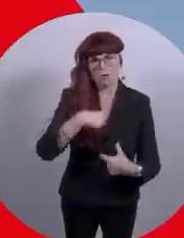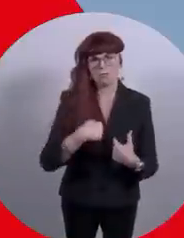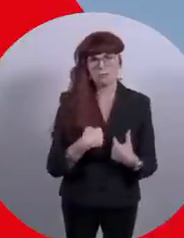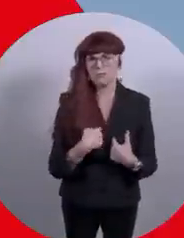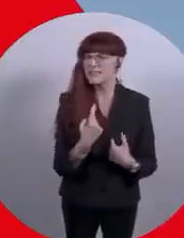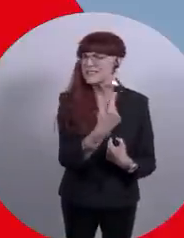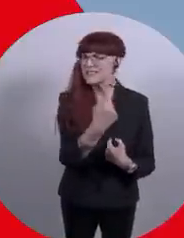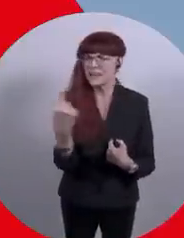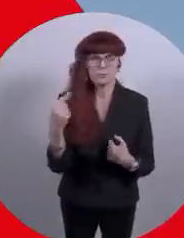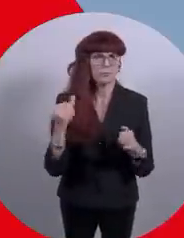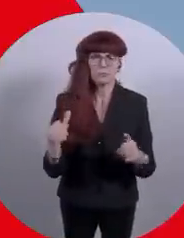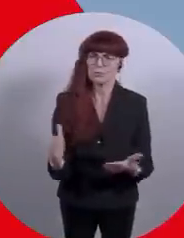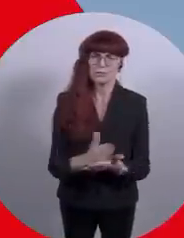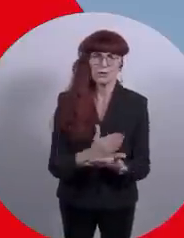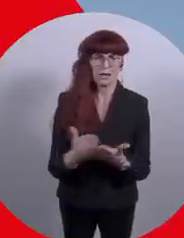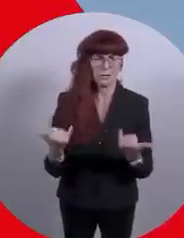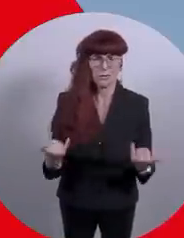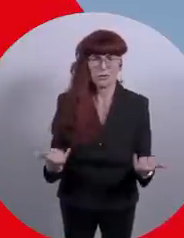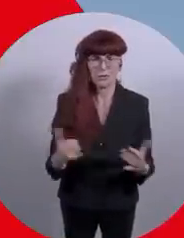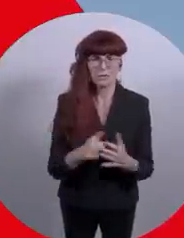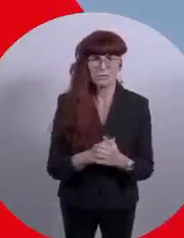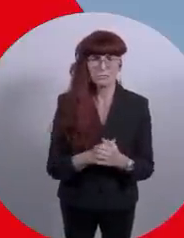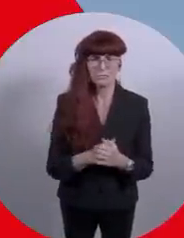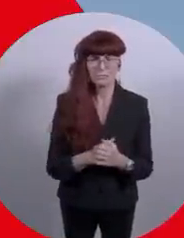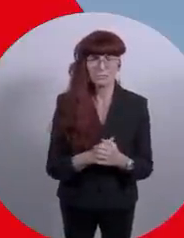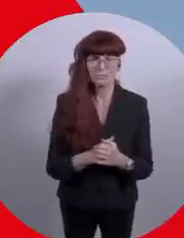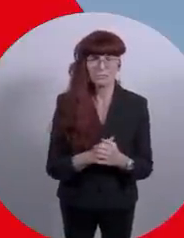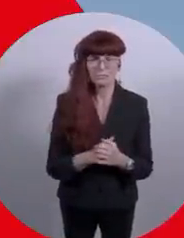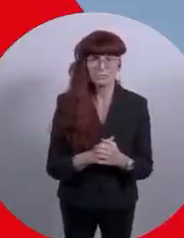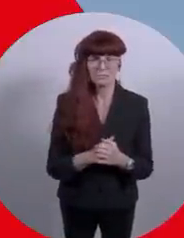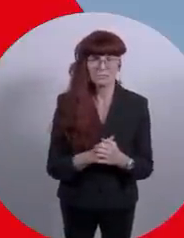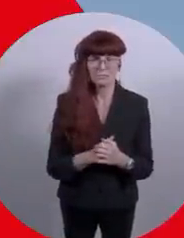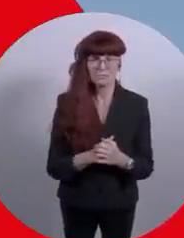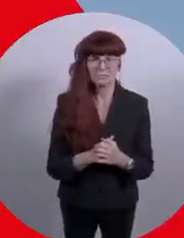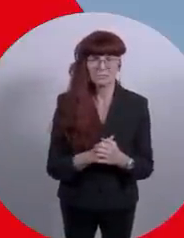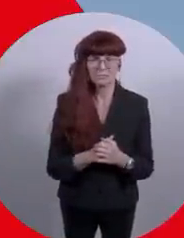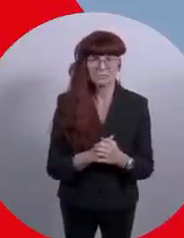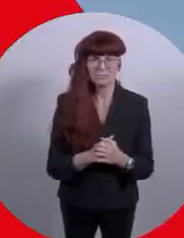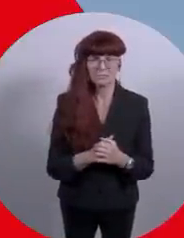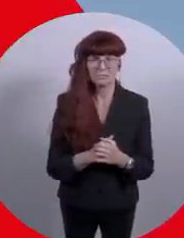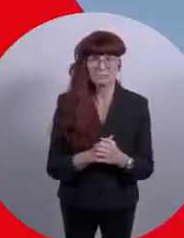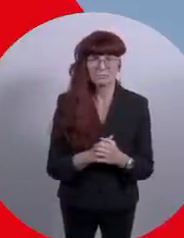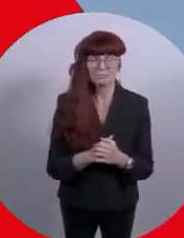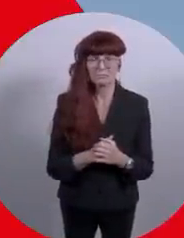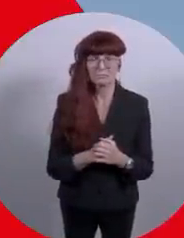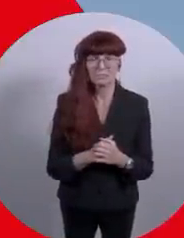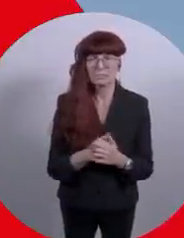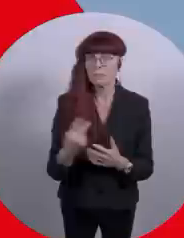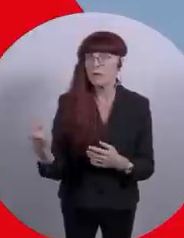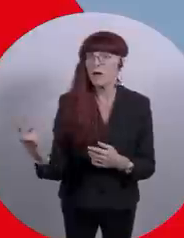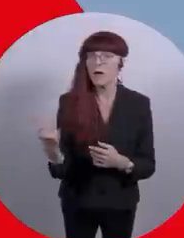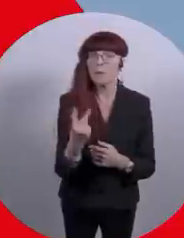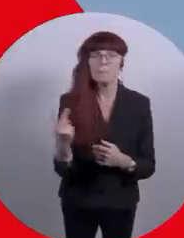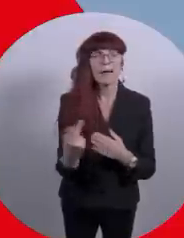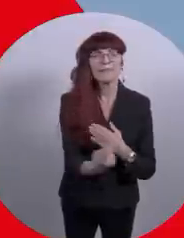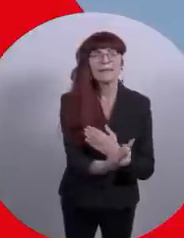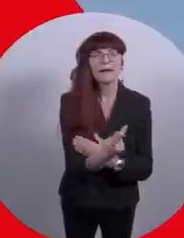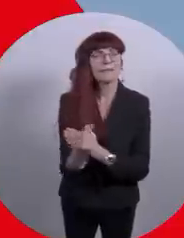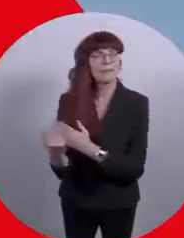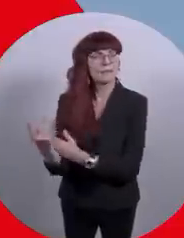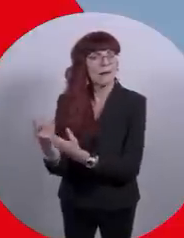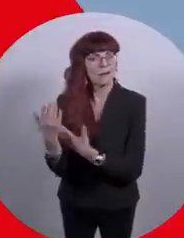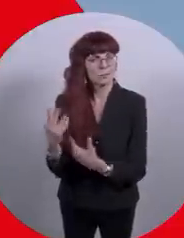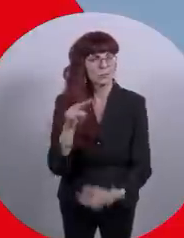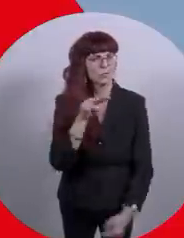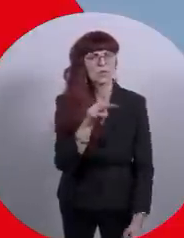treffen ihr müsst beide Kandidaten nehmen so wie